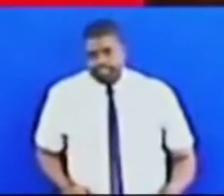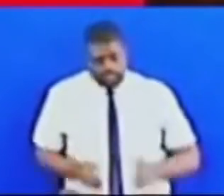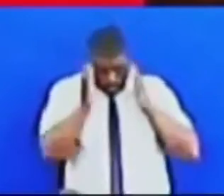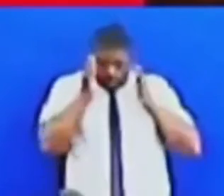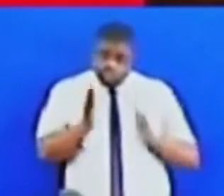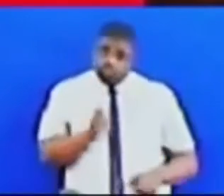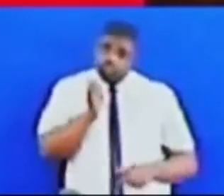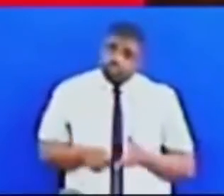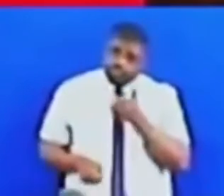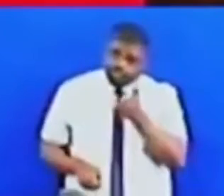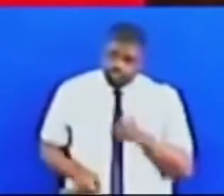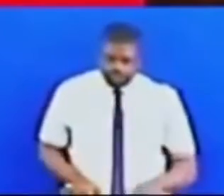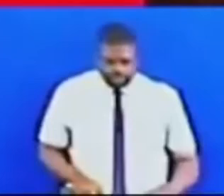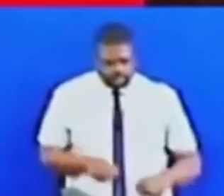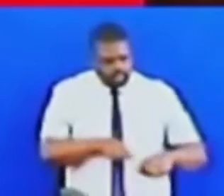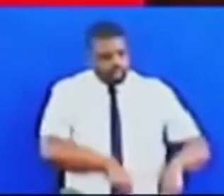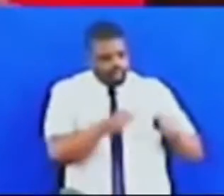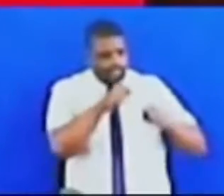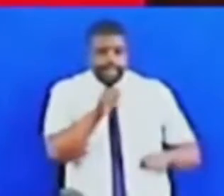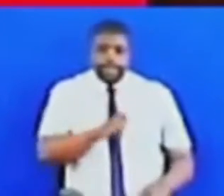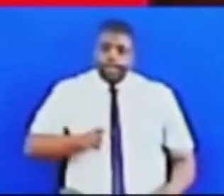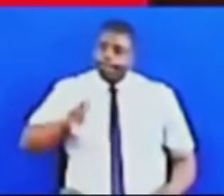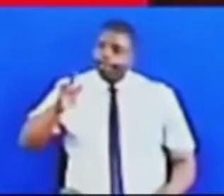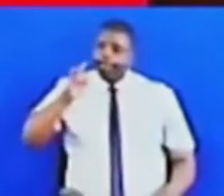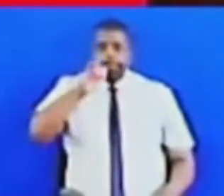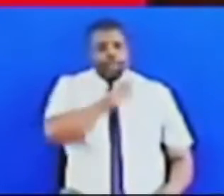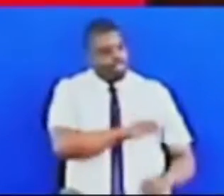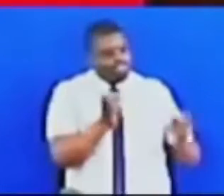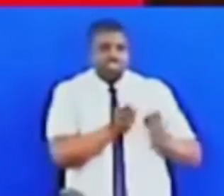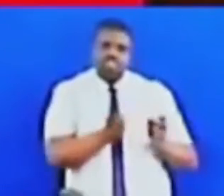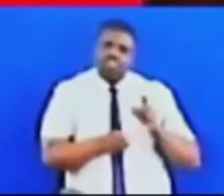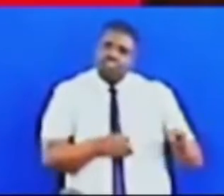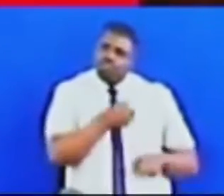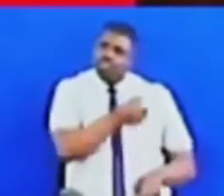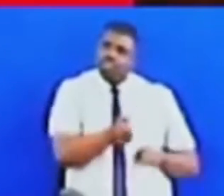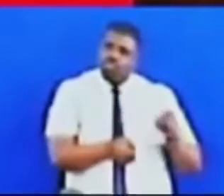Spika, ukija mamlaka ya ndege hali kadhalika na wao